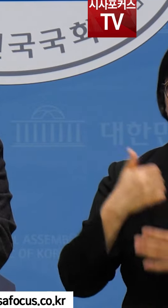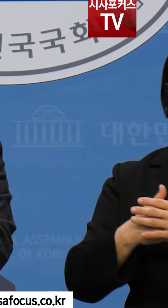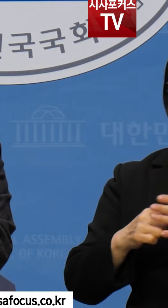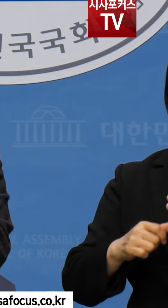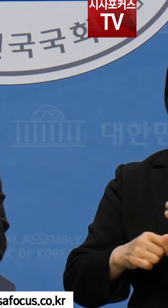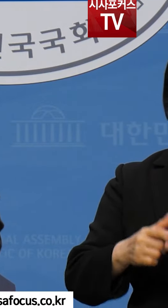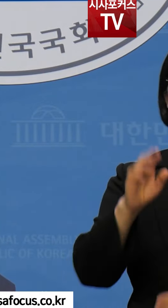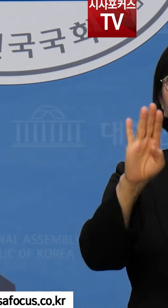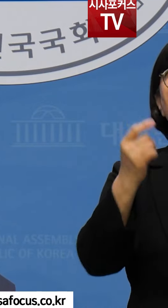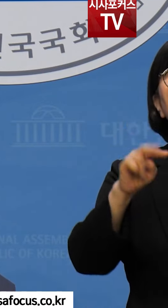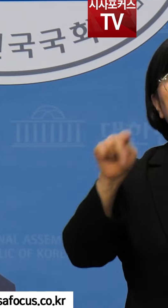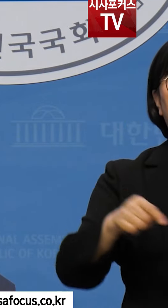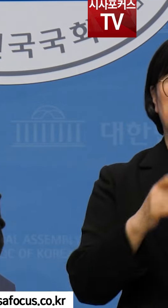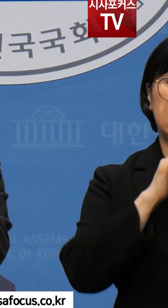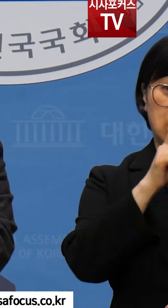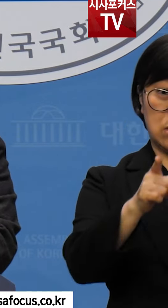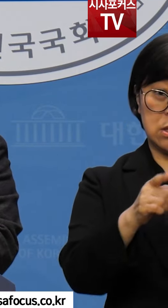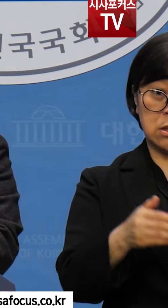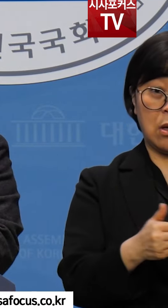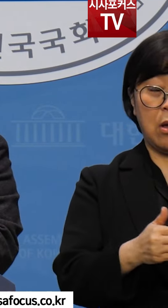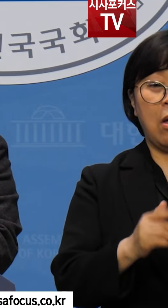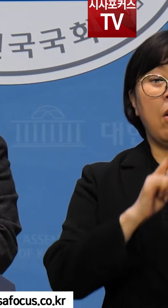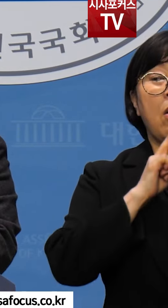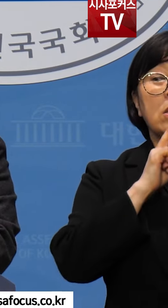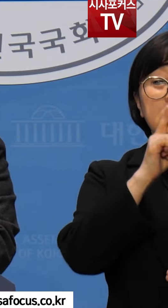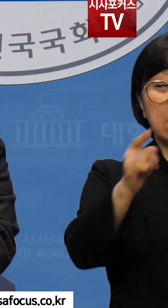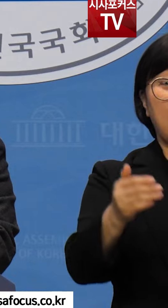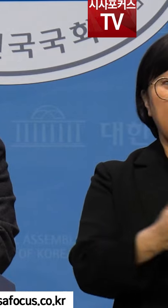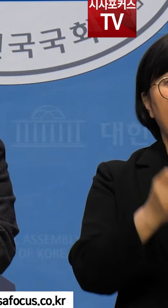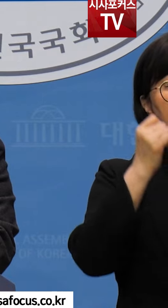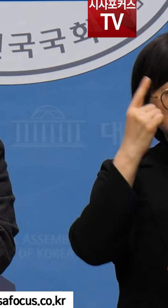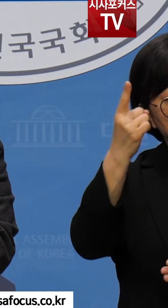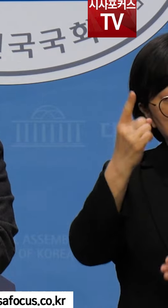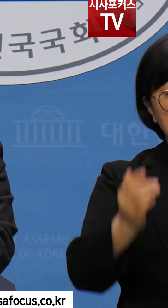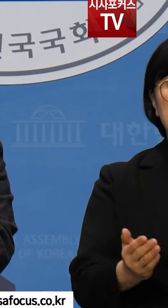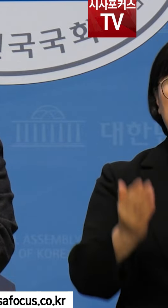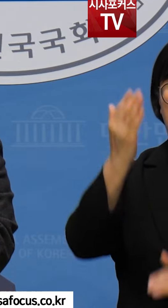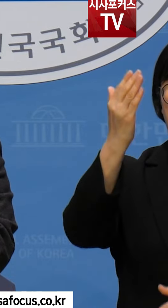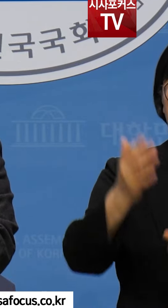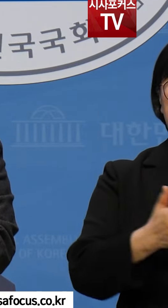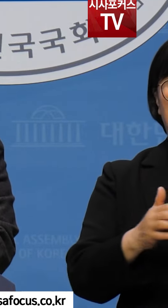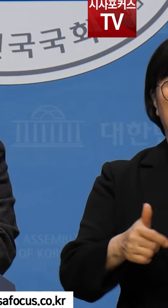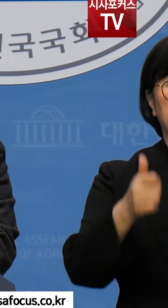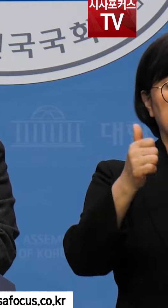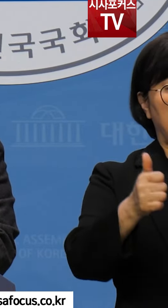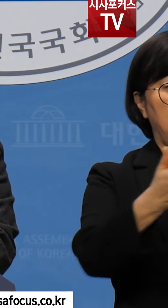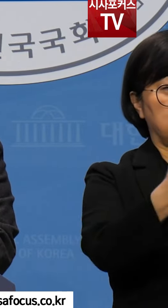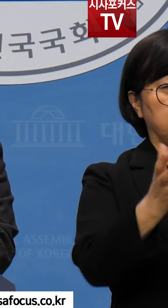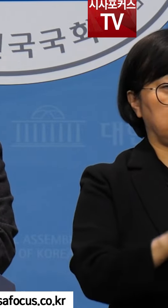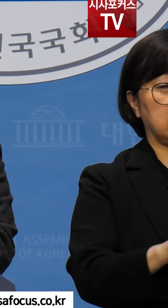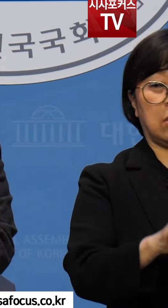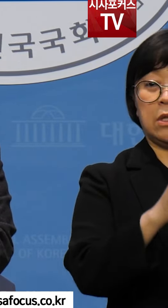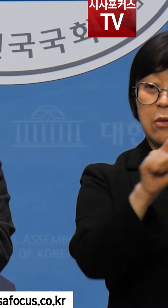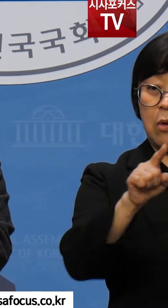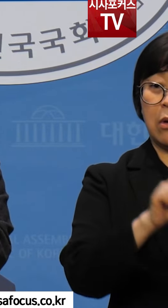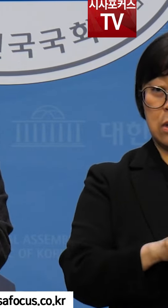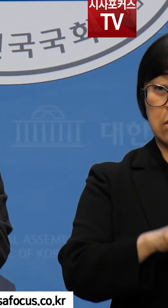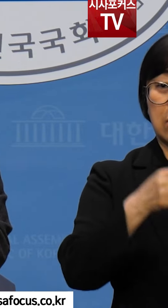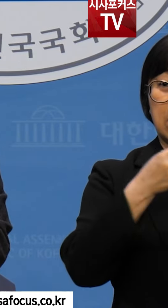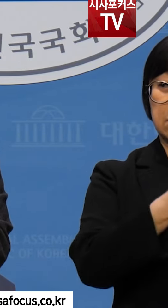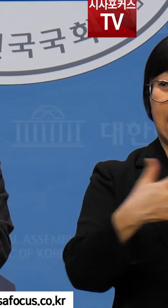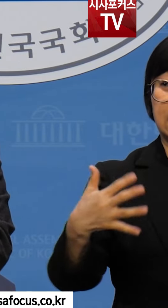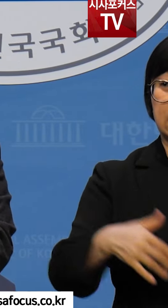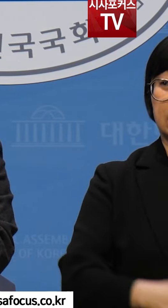26일 보석을 신청했습니다. 보석을 신청한 후에 벌써 한 달이 다 되어 갑니다만 재판부는 아직도 보석을 결정하지 않고